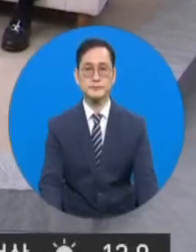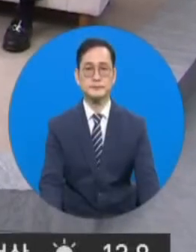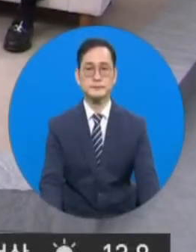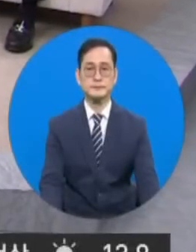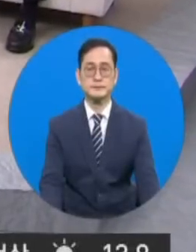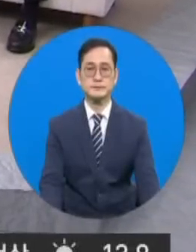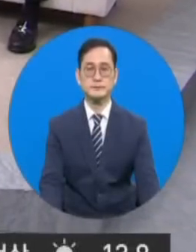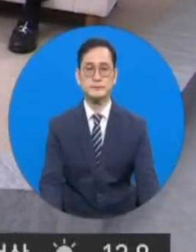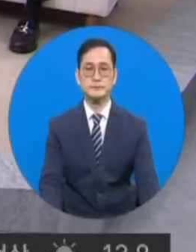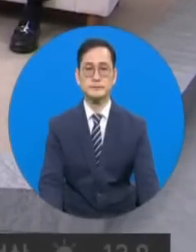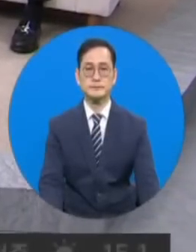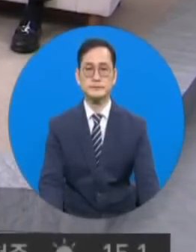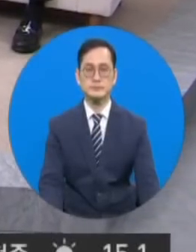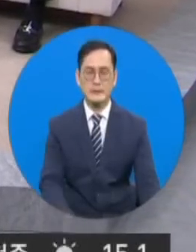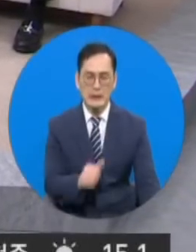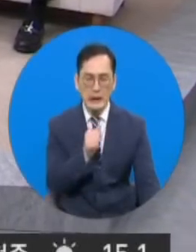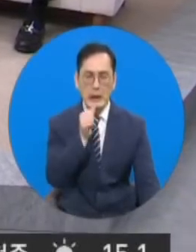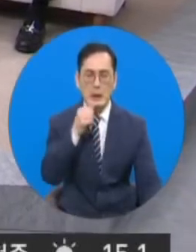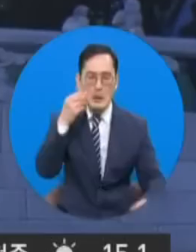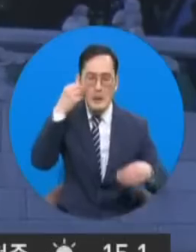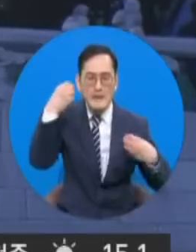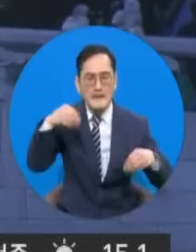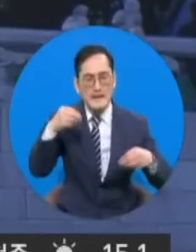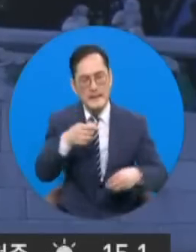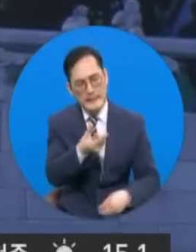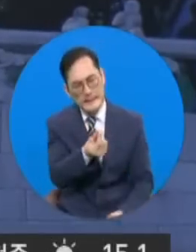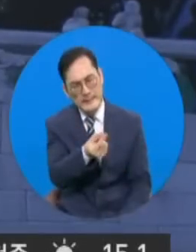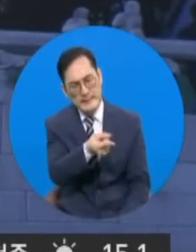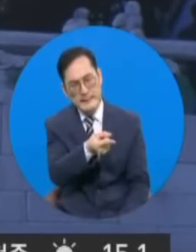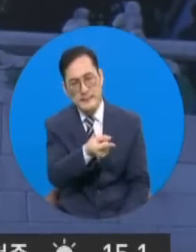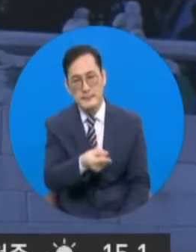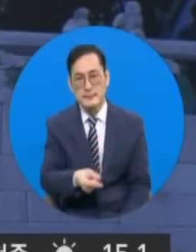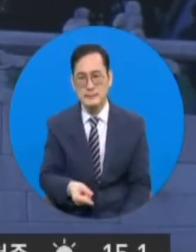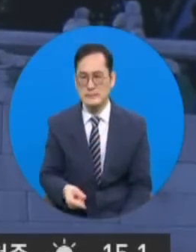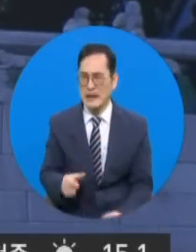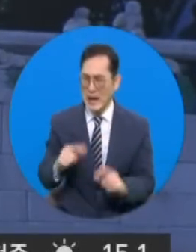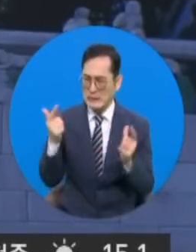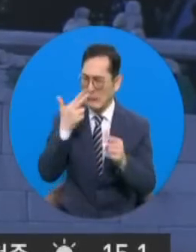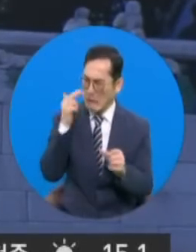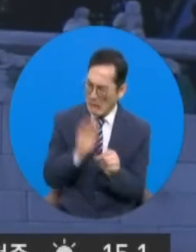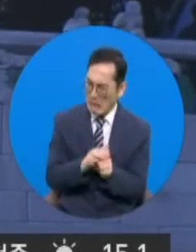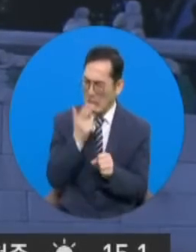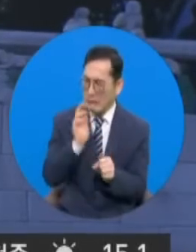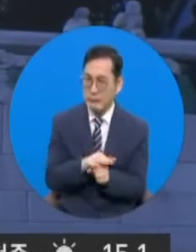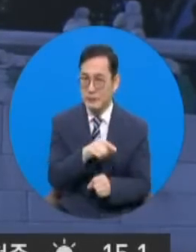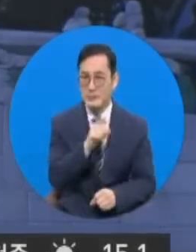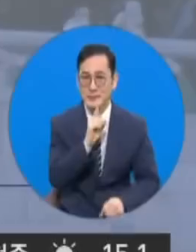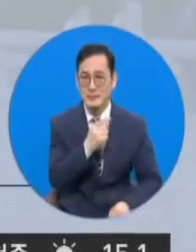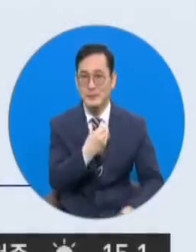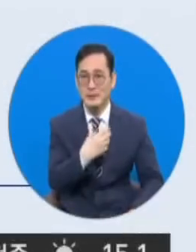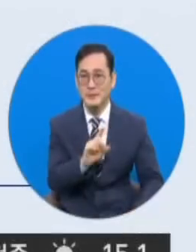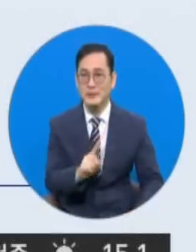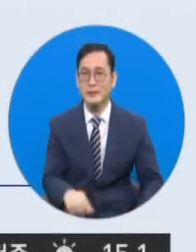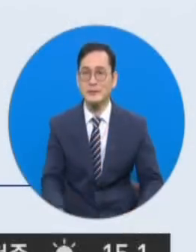저희 서민 코스프레한 것이냐라는 비판에 대해서 김남국 의원이 반박을 했습니다 뭐라고 반박했을까요